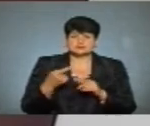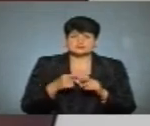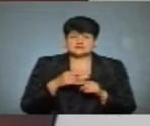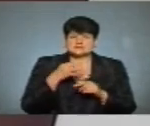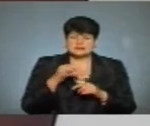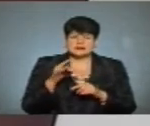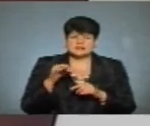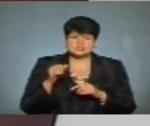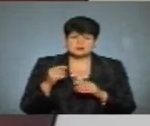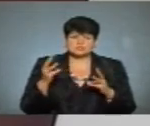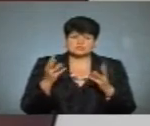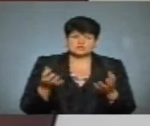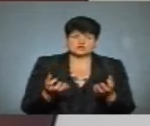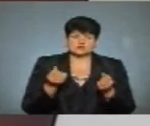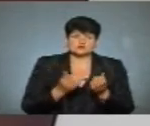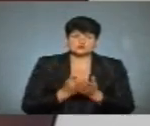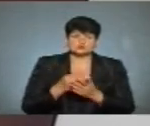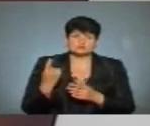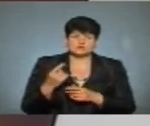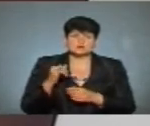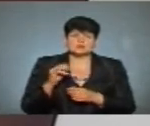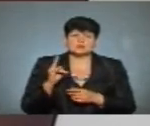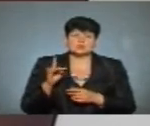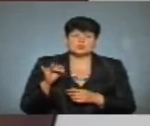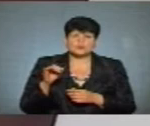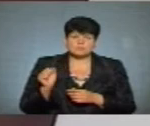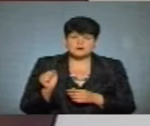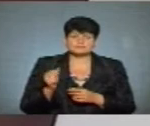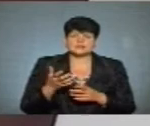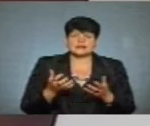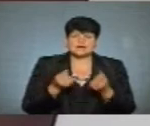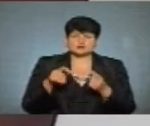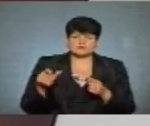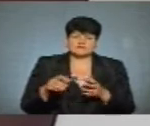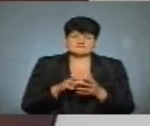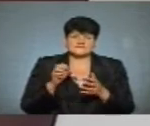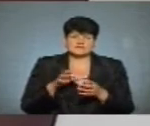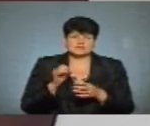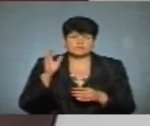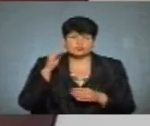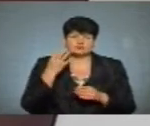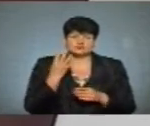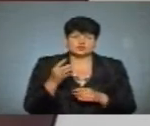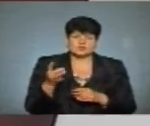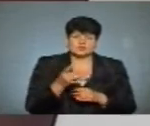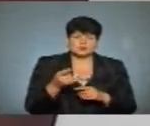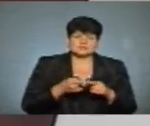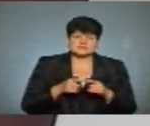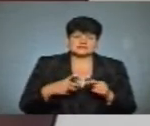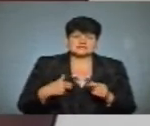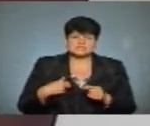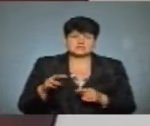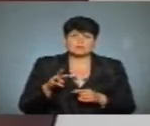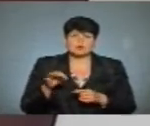речниця пожежно-рятувальної служби області Ірина Крупа. За її словами, рятувальники відкачують воду у 4 районах – це Заліщицький,